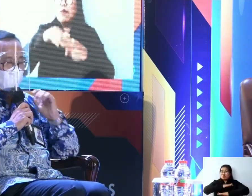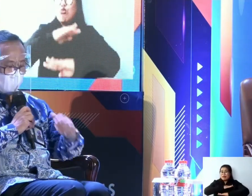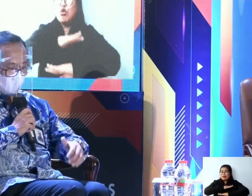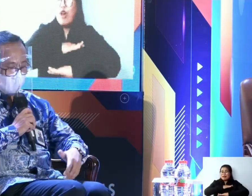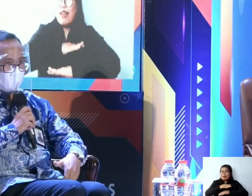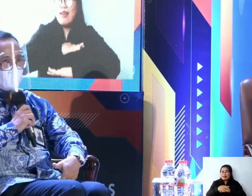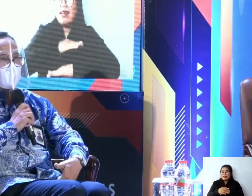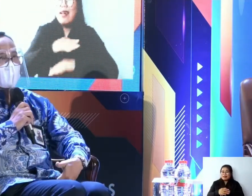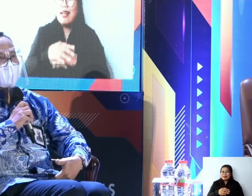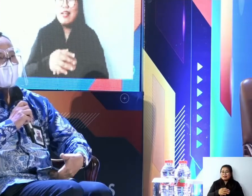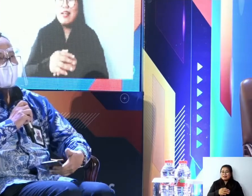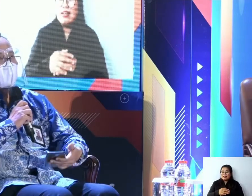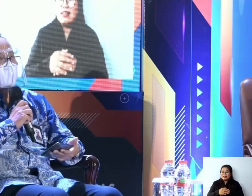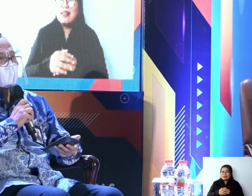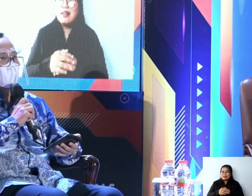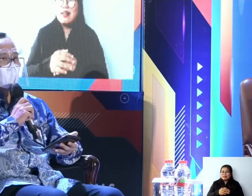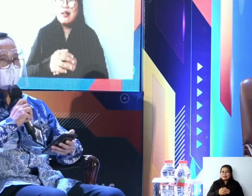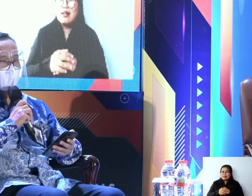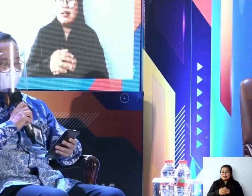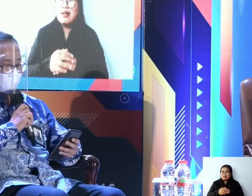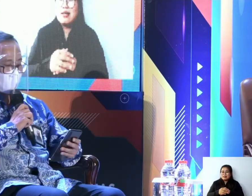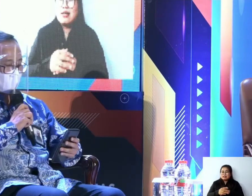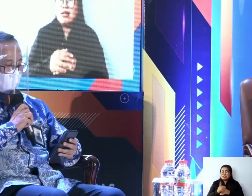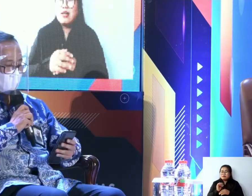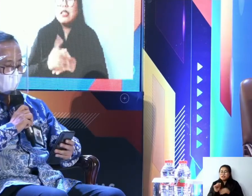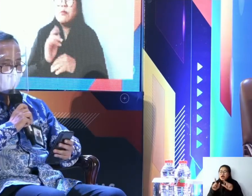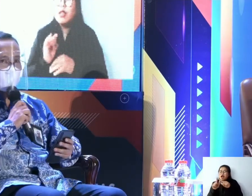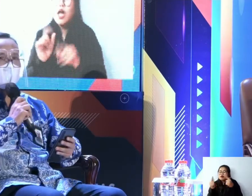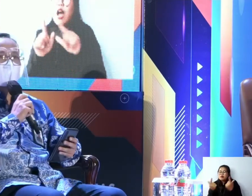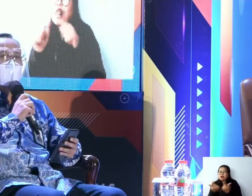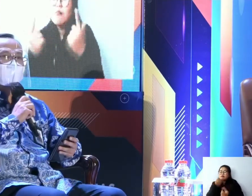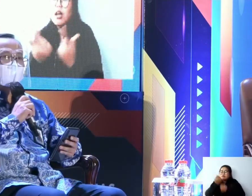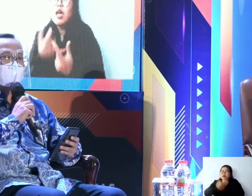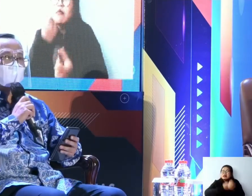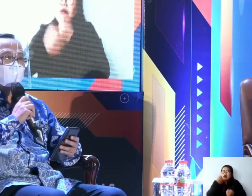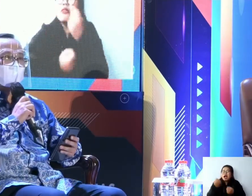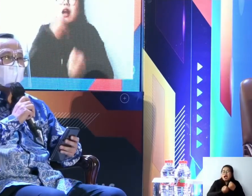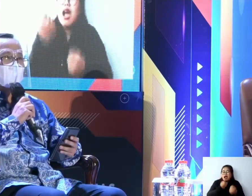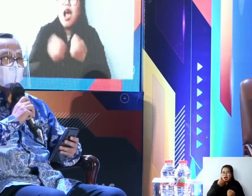lembaga dalam melaksanakan tugas dan fungsinya